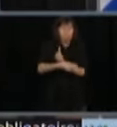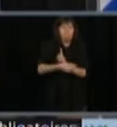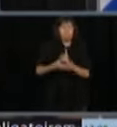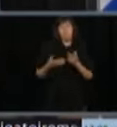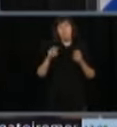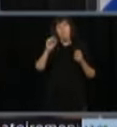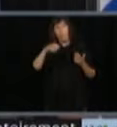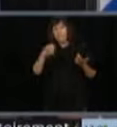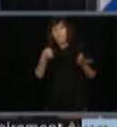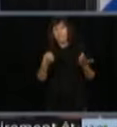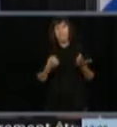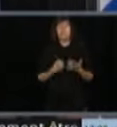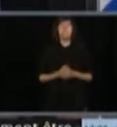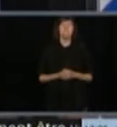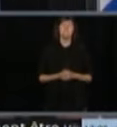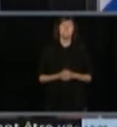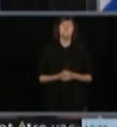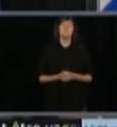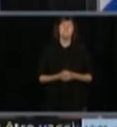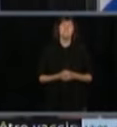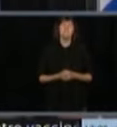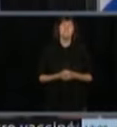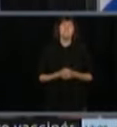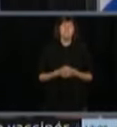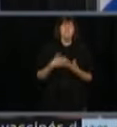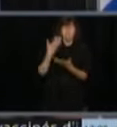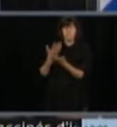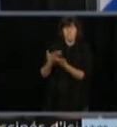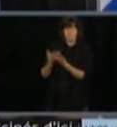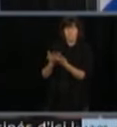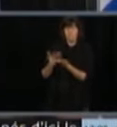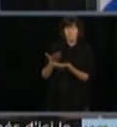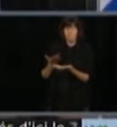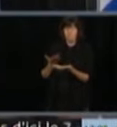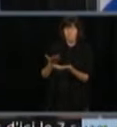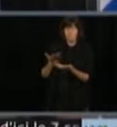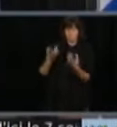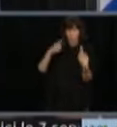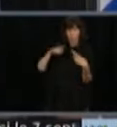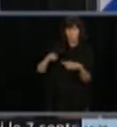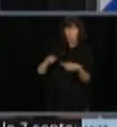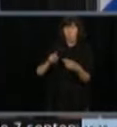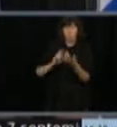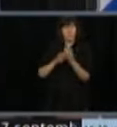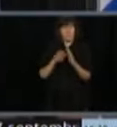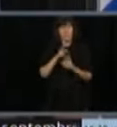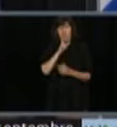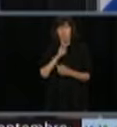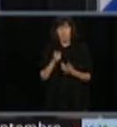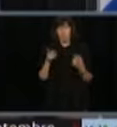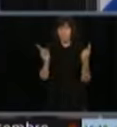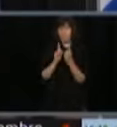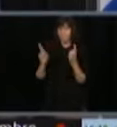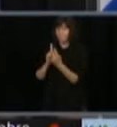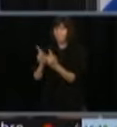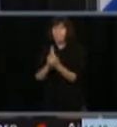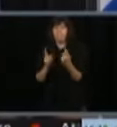la rentrée scolaire, ça va augmenter le nombre de contacts et donc augmenter le nombre de cas, le